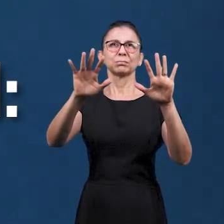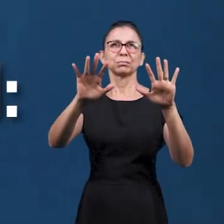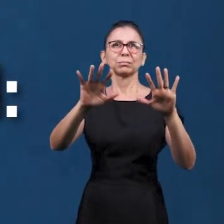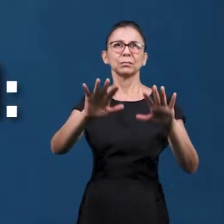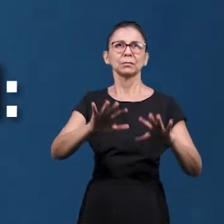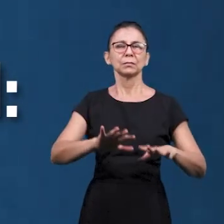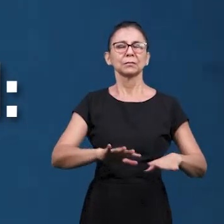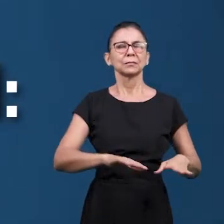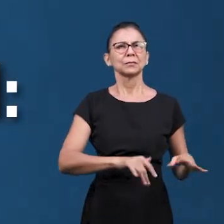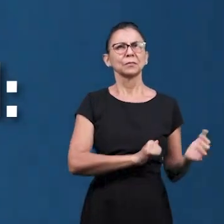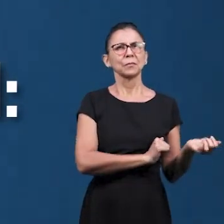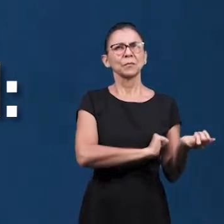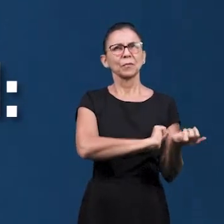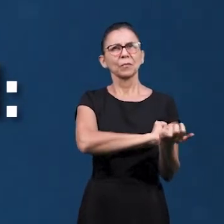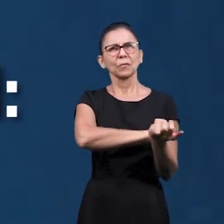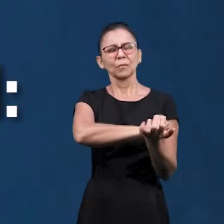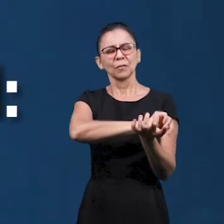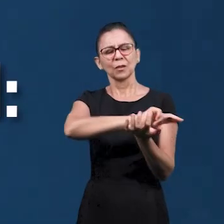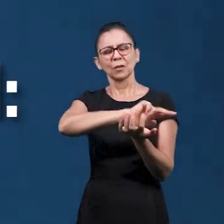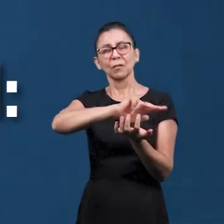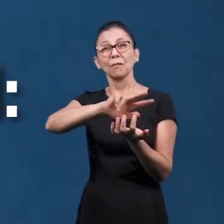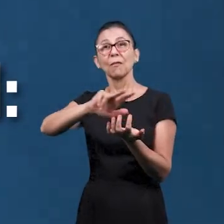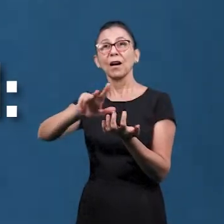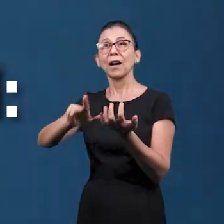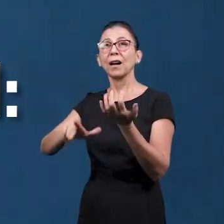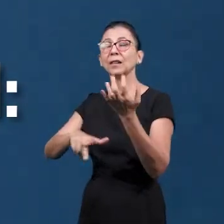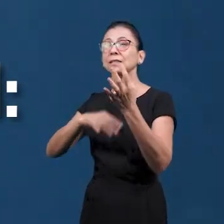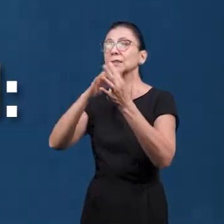Кассия, мир и алоэ.